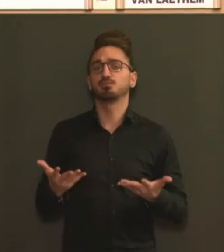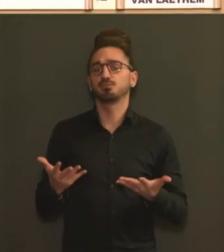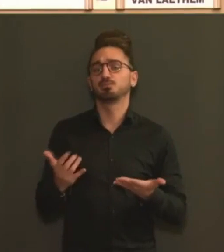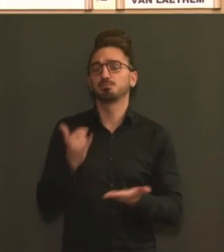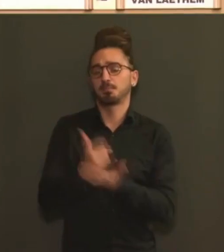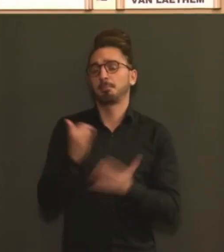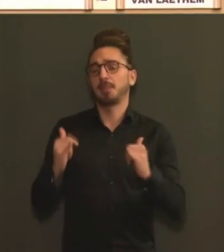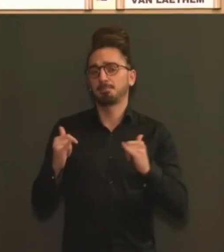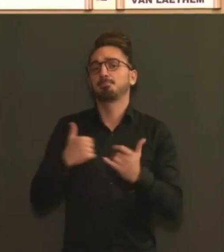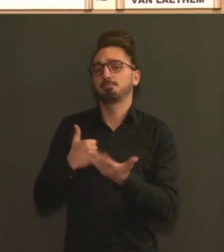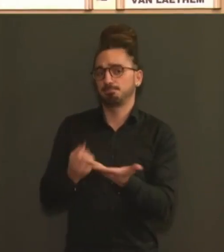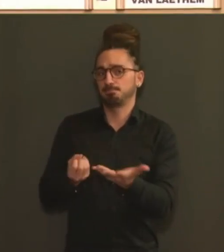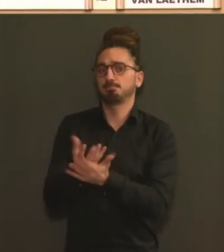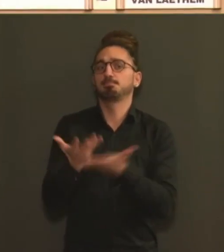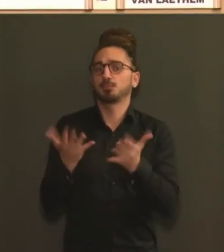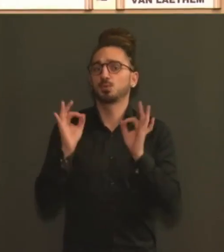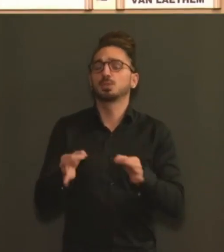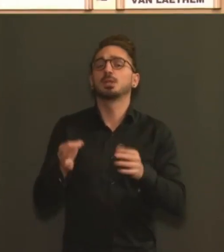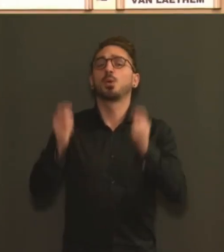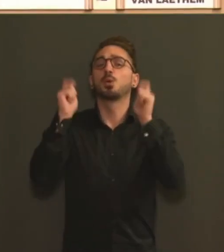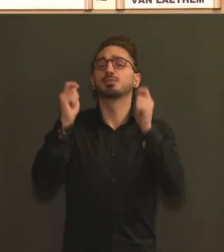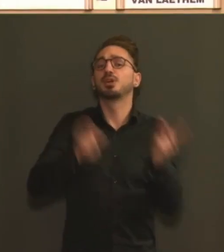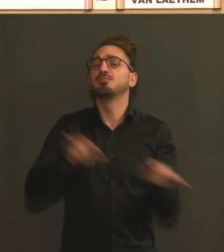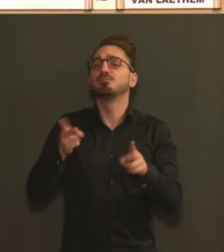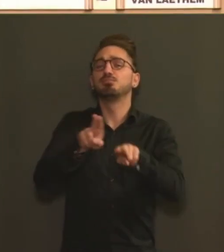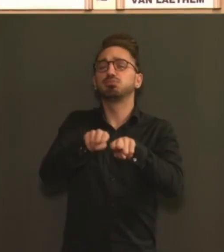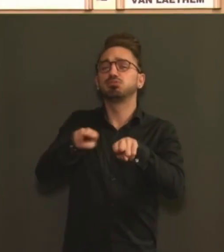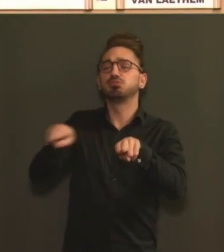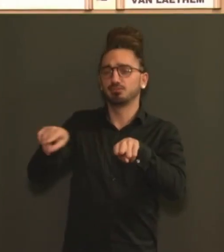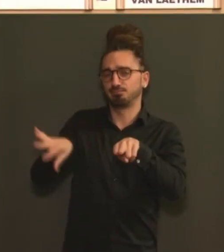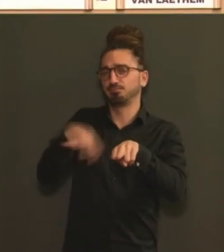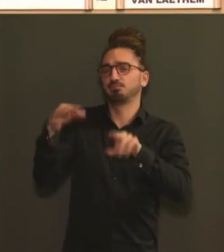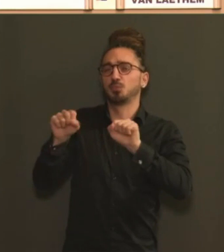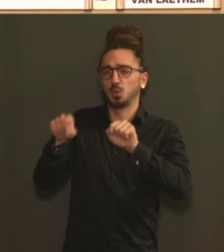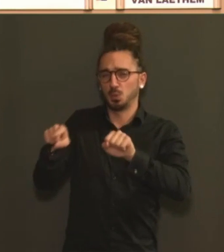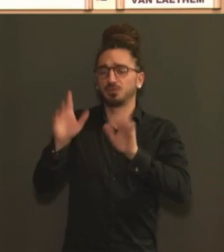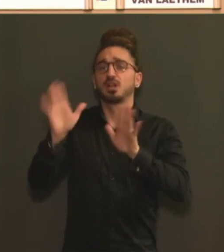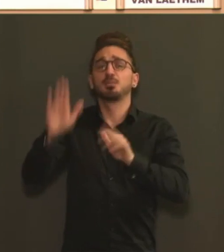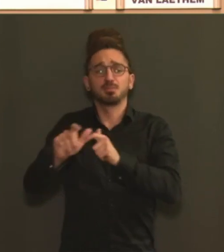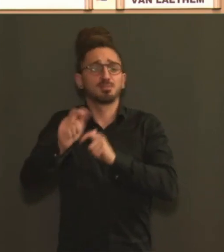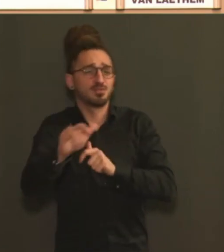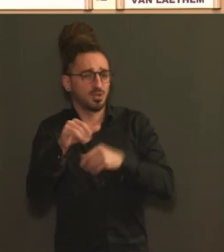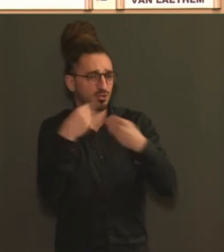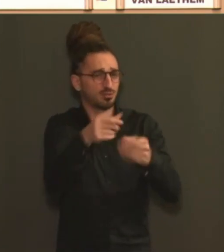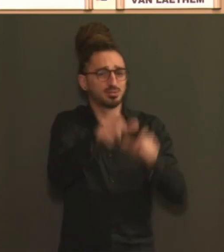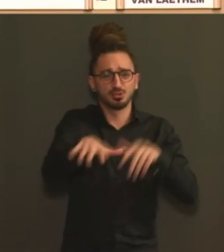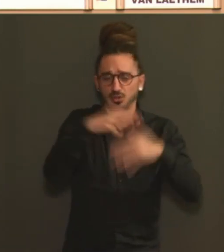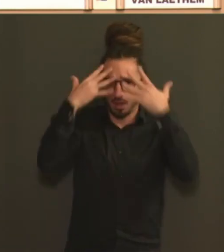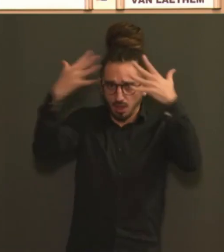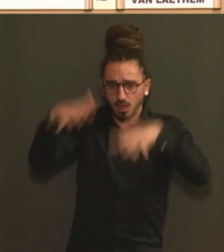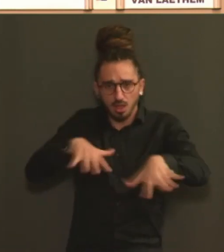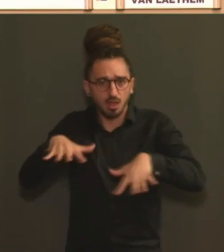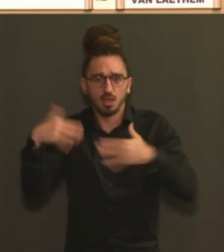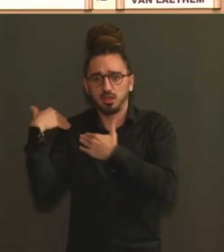personnes hospitalisées et l'impact sur le système de santé reste considérable. Il y a donc là un